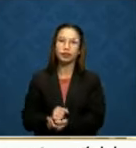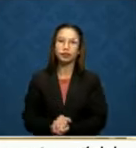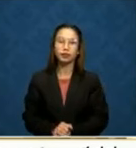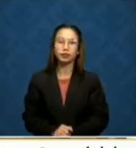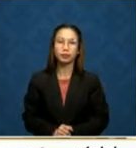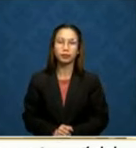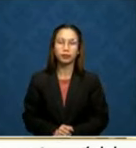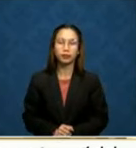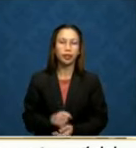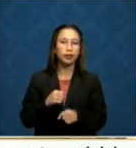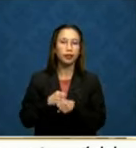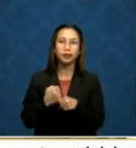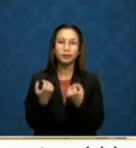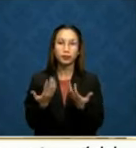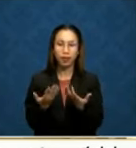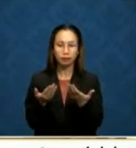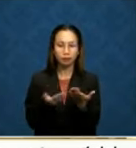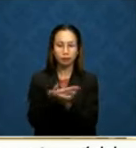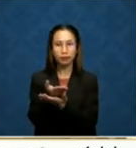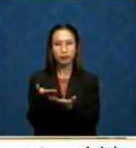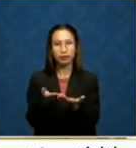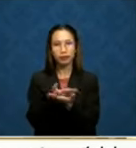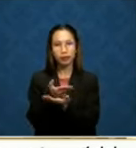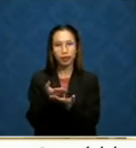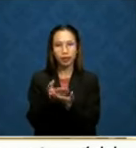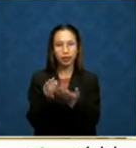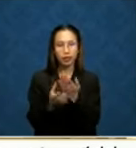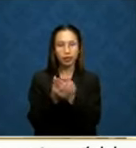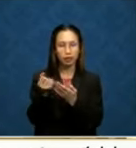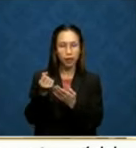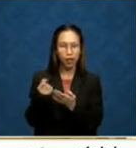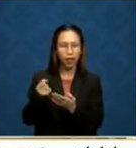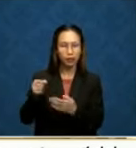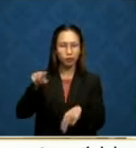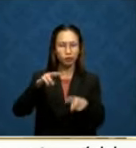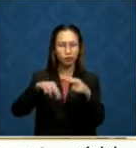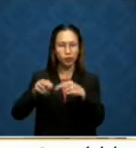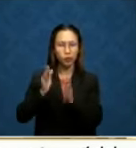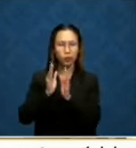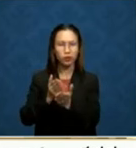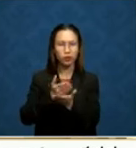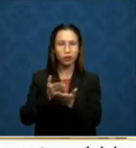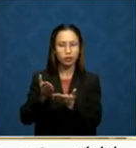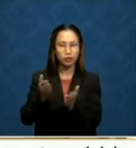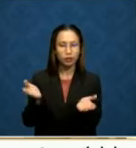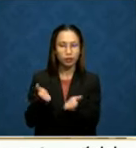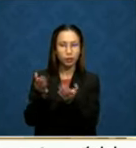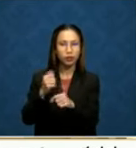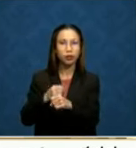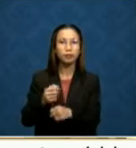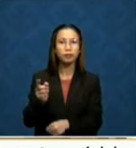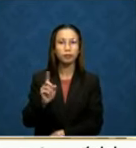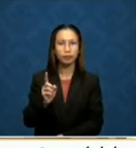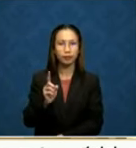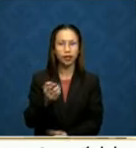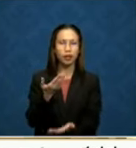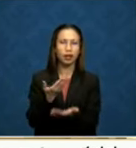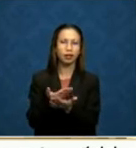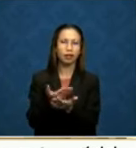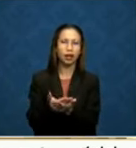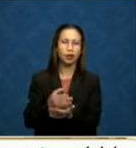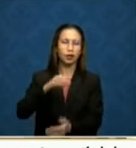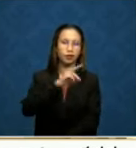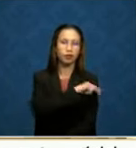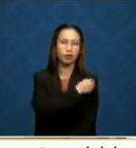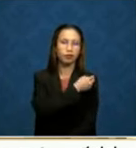จะทำยงไได้บ้างครับปึกษาทางสพาองค ότιVOFBจะชวยการผักกันอยัไรครั ให้ฆ่ารัศาพยา